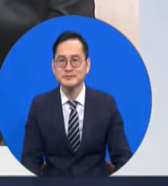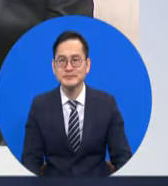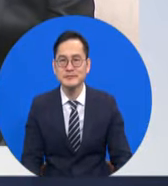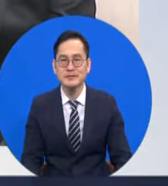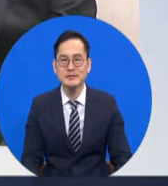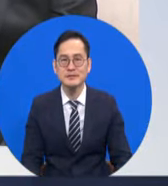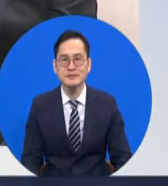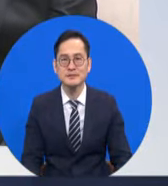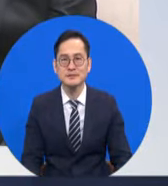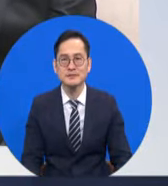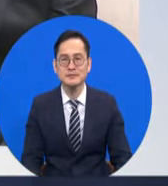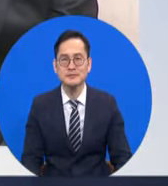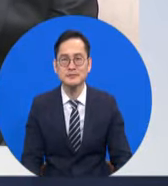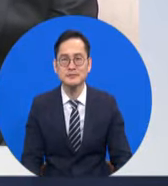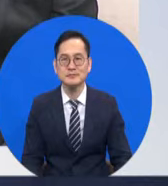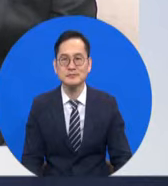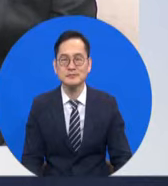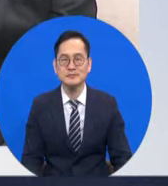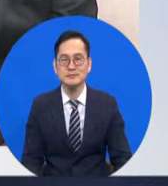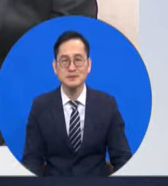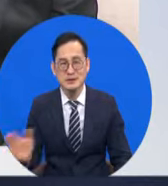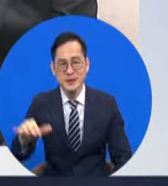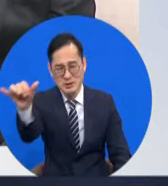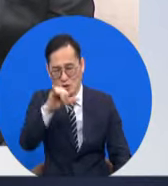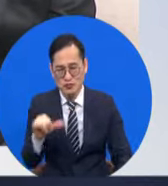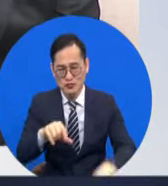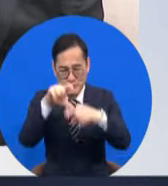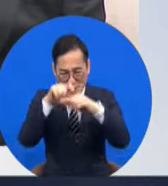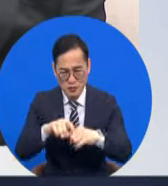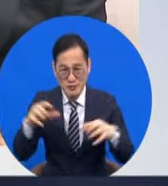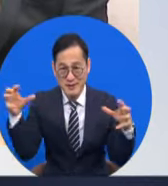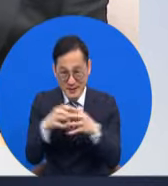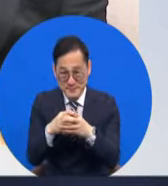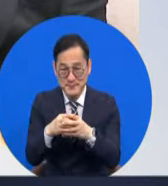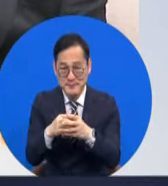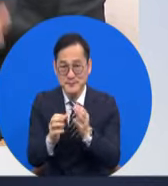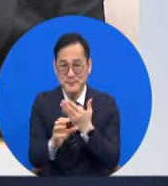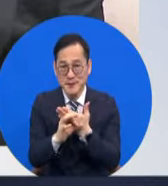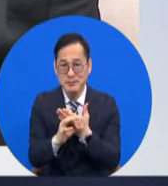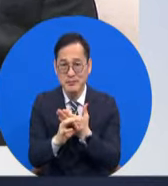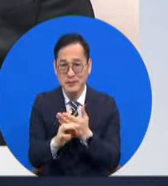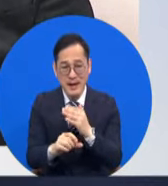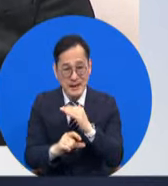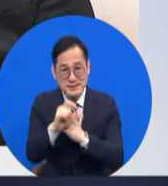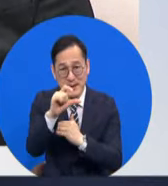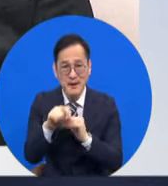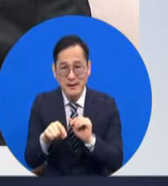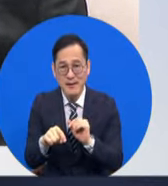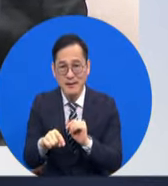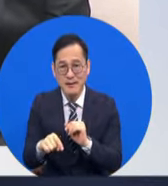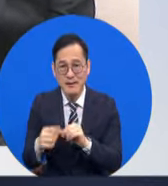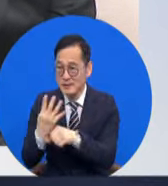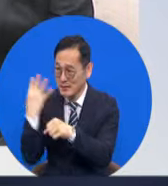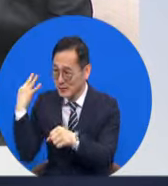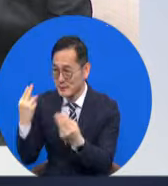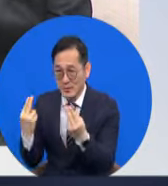그럼에도 불구하고 총 투표율은 지난번에 비해서 아침 스타트가 좀 느리다고 하는 것은 아무래도